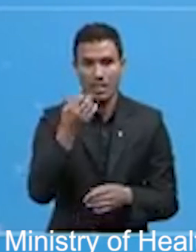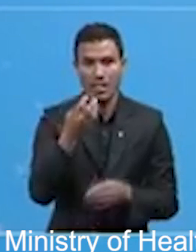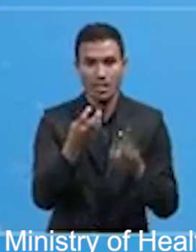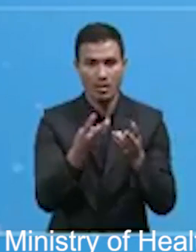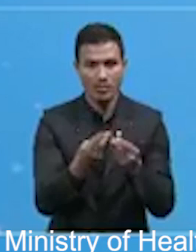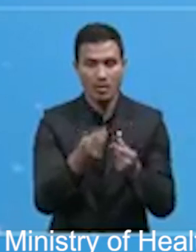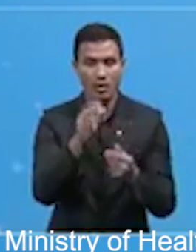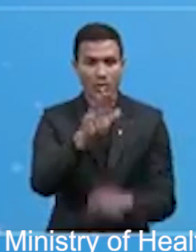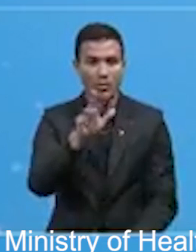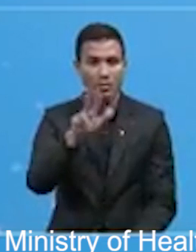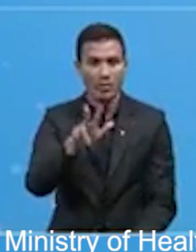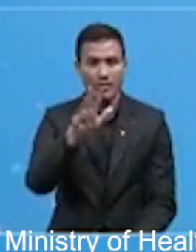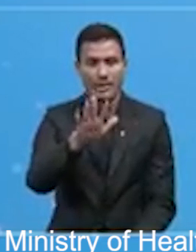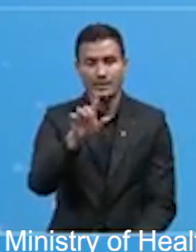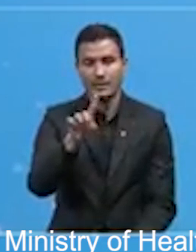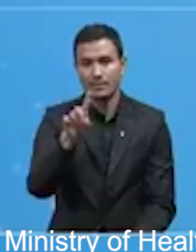नम्बरहरू